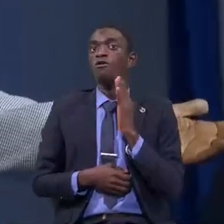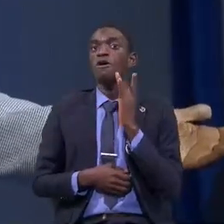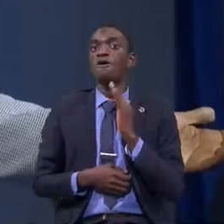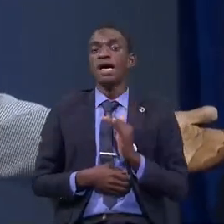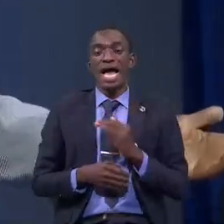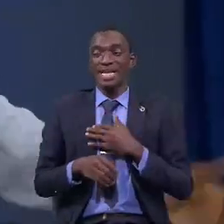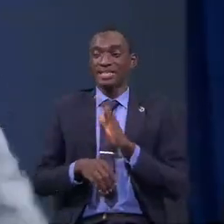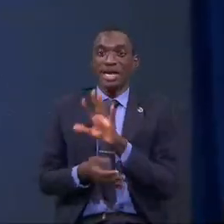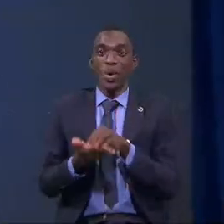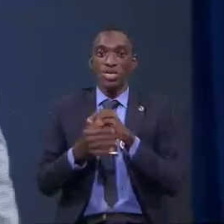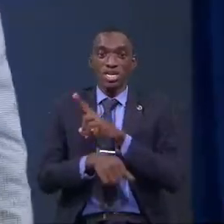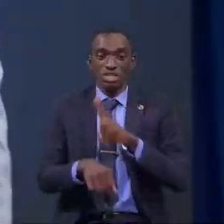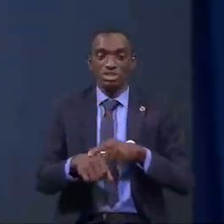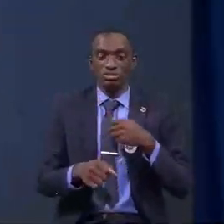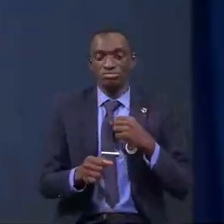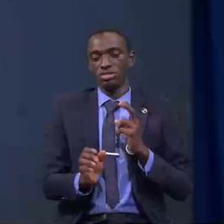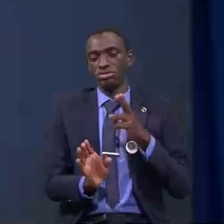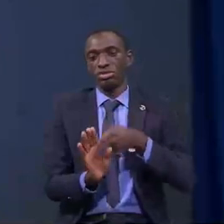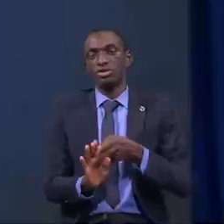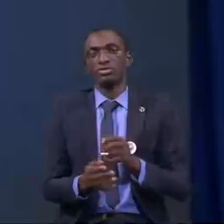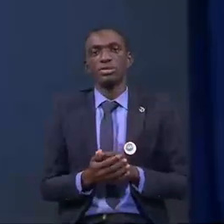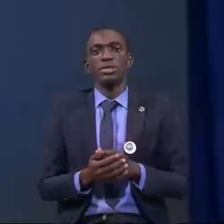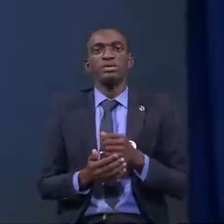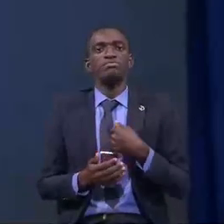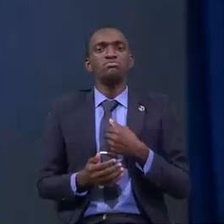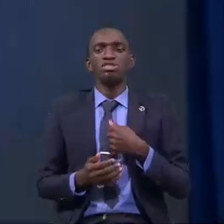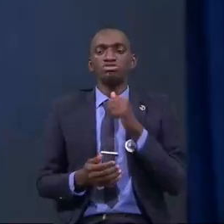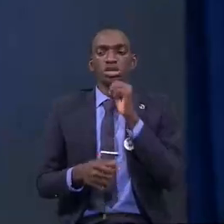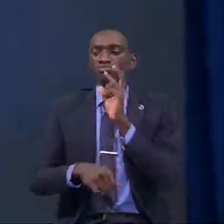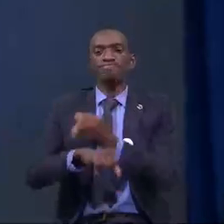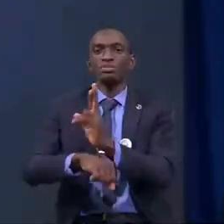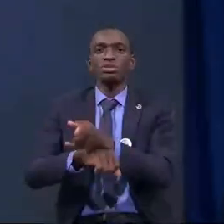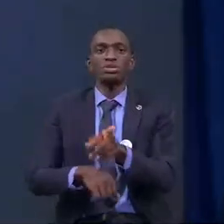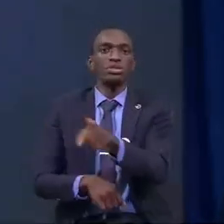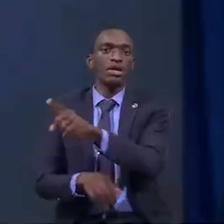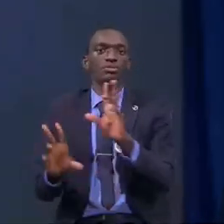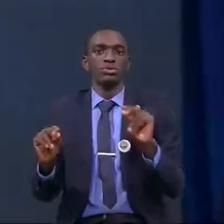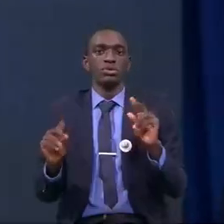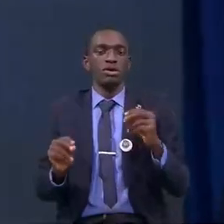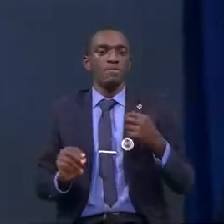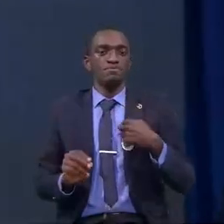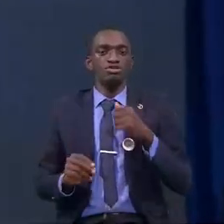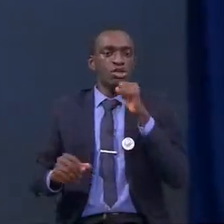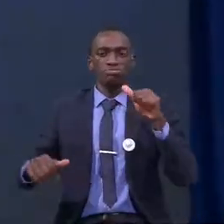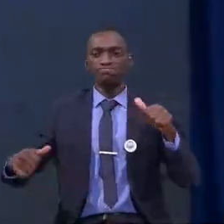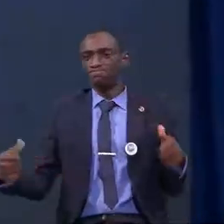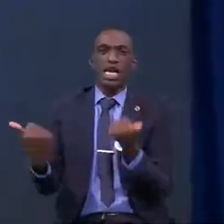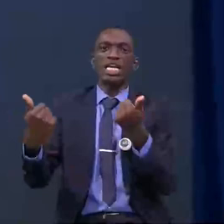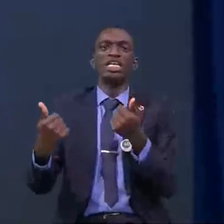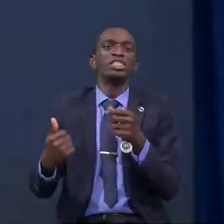Je prends la nature, la couleur de ceux qui sont autour de moi. Je ne les réprimande pas. Je ne les défie pas.